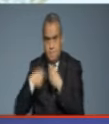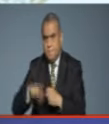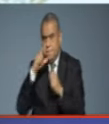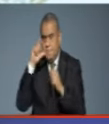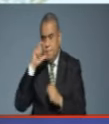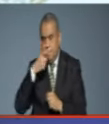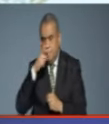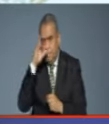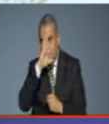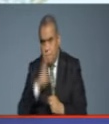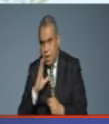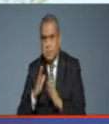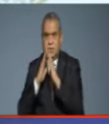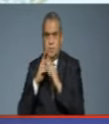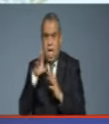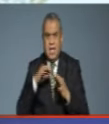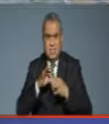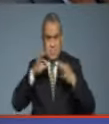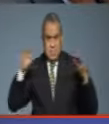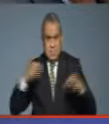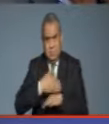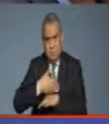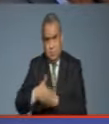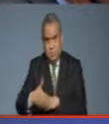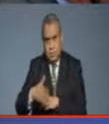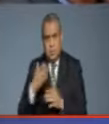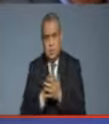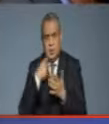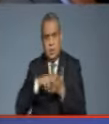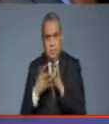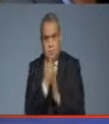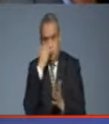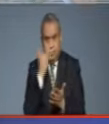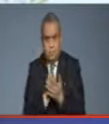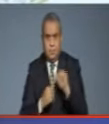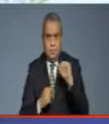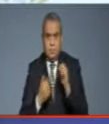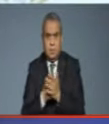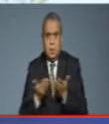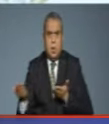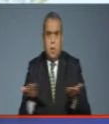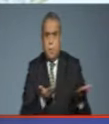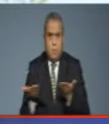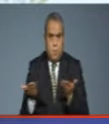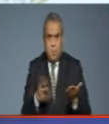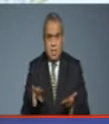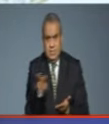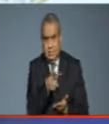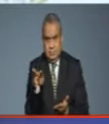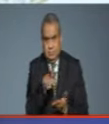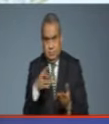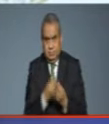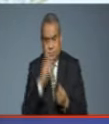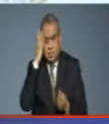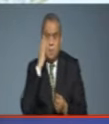انا مش عايز اطيل على على فخامه الرئيس وعليكم لكن المباحثات الثنائيه اللي تمت عكست